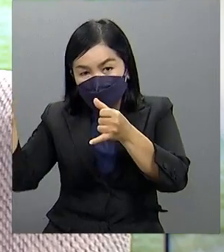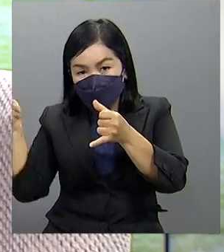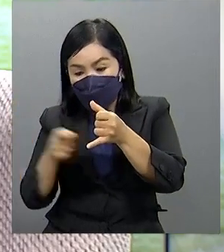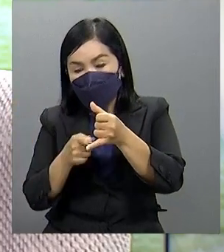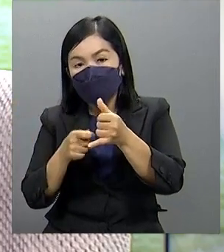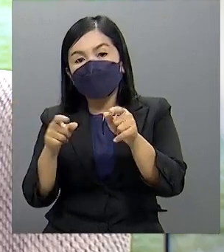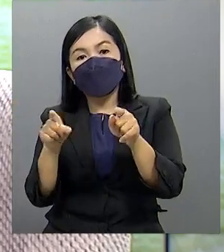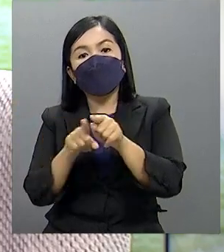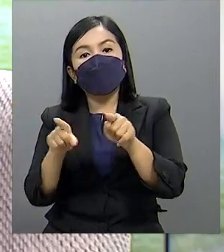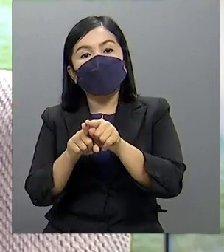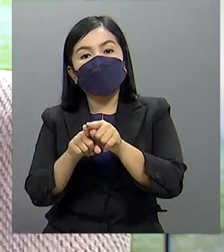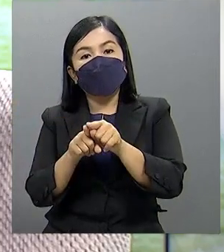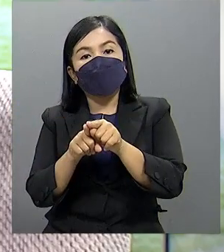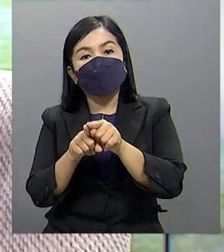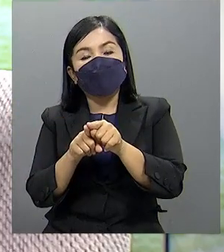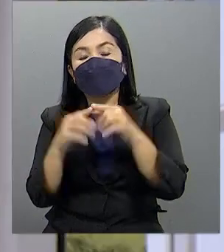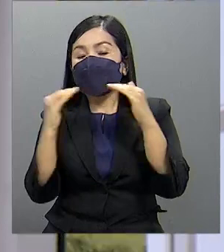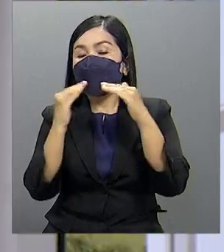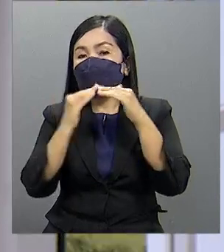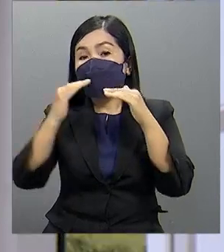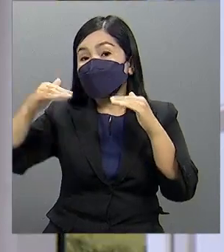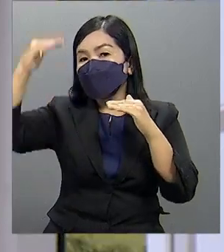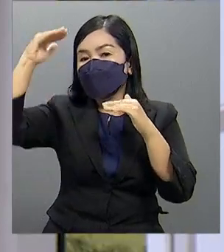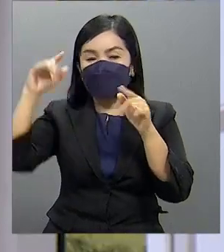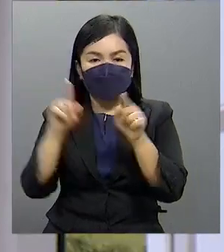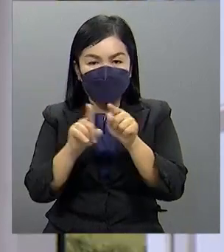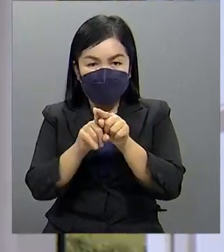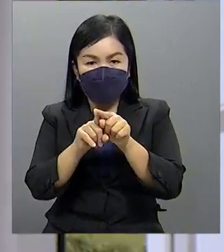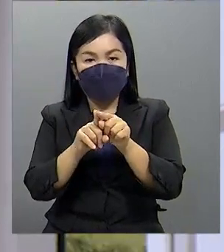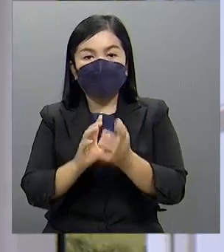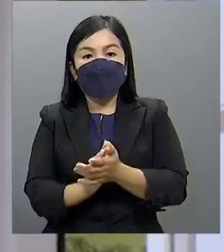จริงก็ใกล้เคียงกับผู้ใหญ่เหมือนกันนะคะ เอาละครับนั่นก็คือรู้ทันกันได้ของเราในวันนี้ครับ